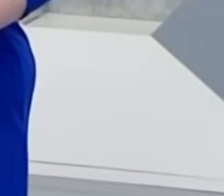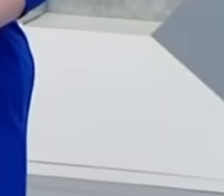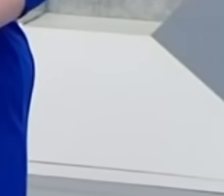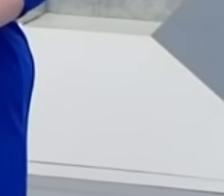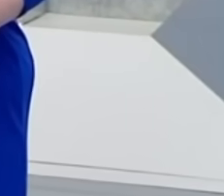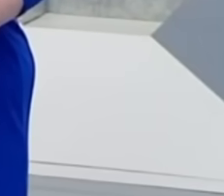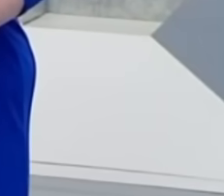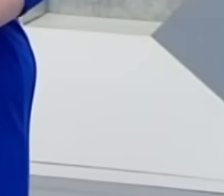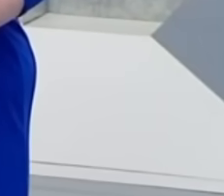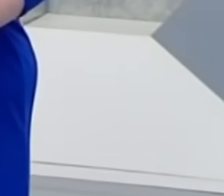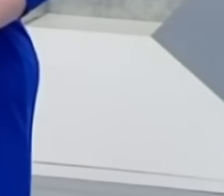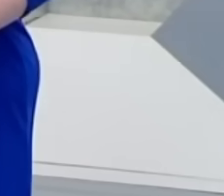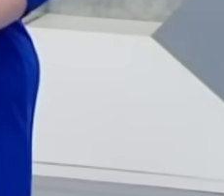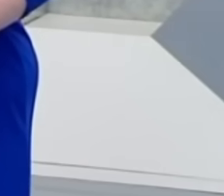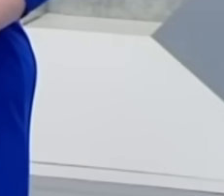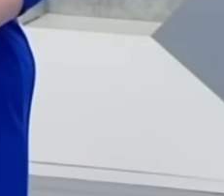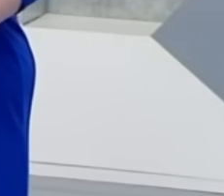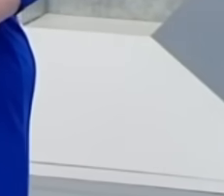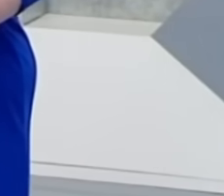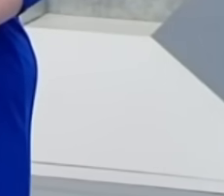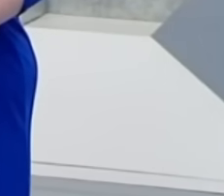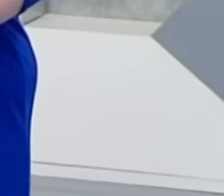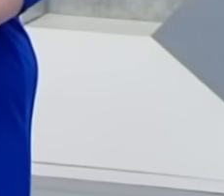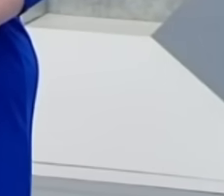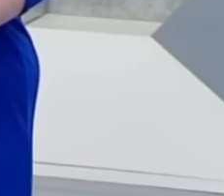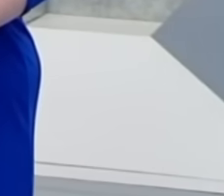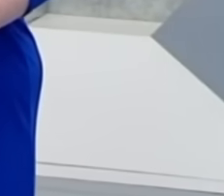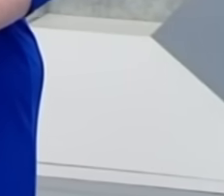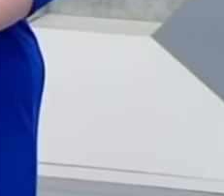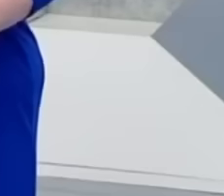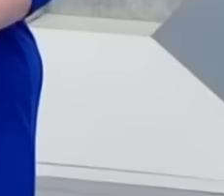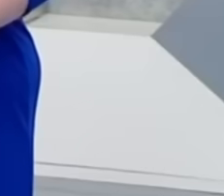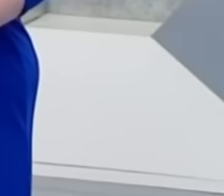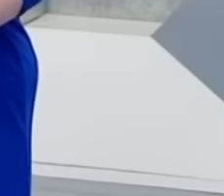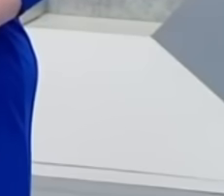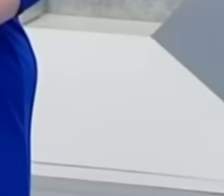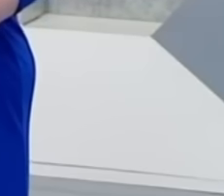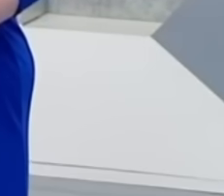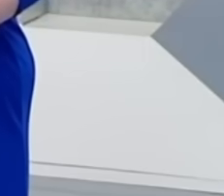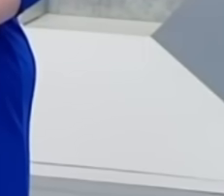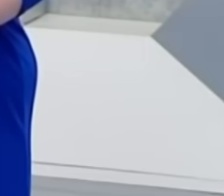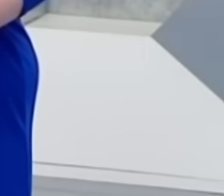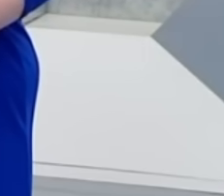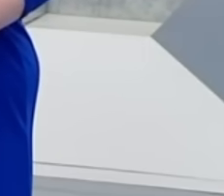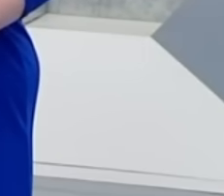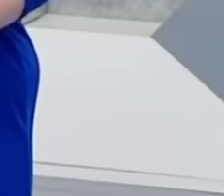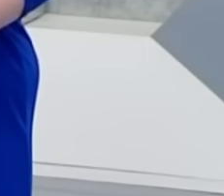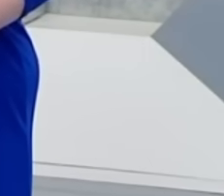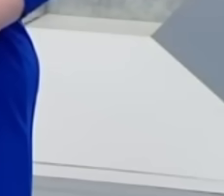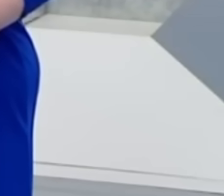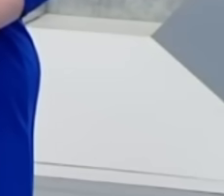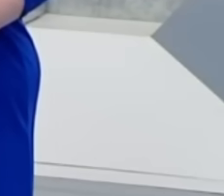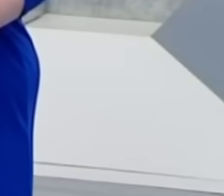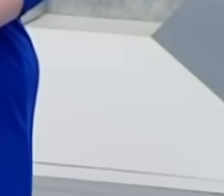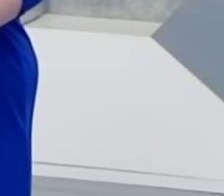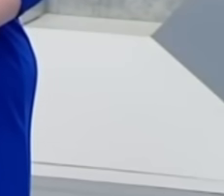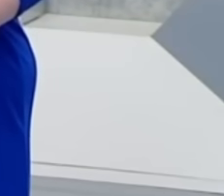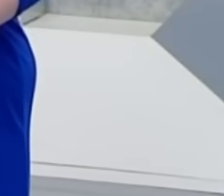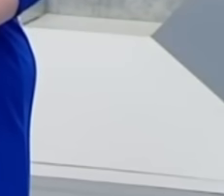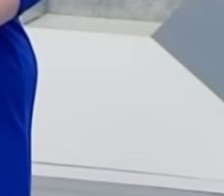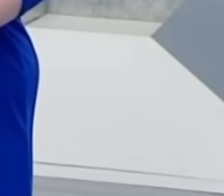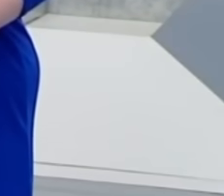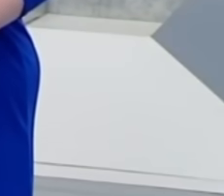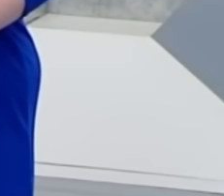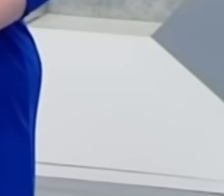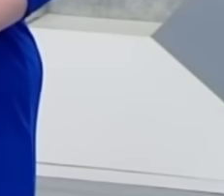Kapuso, para sa mga maiinit na balita, mag-subscribe sa GMA Integrated News sa YouTube. Sa mga kapuso naman abroad, subaybayan nyo kami sa